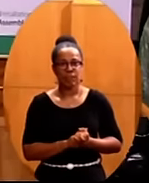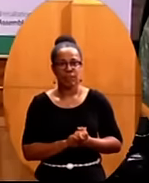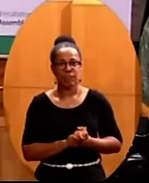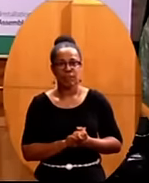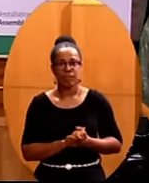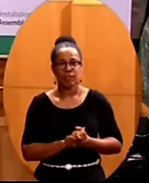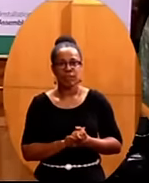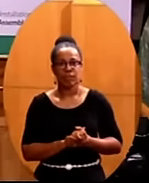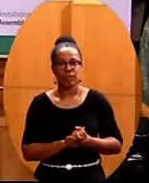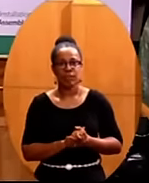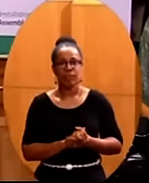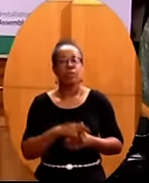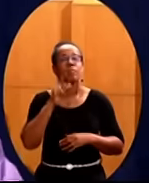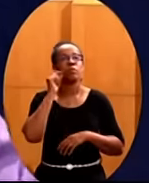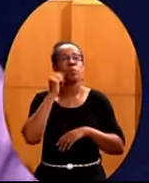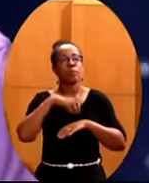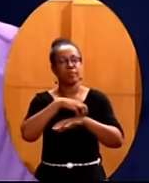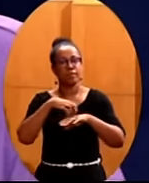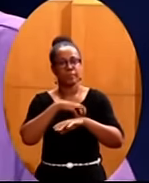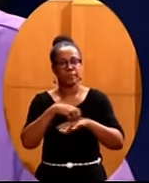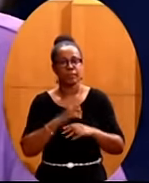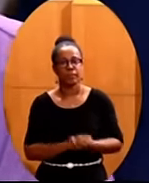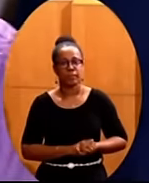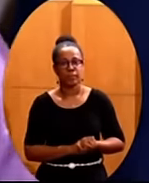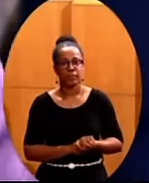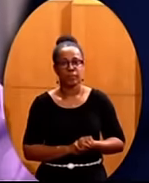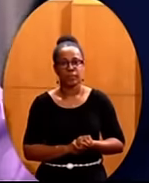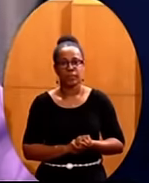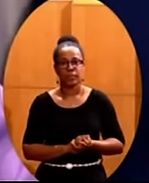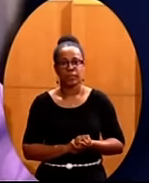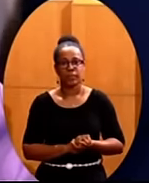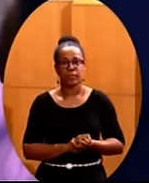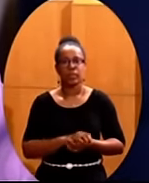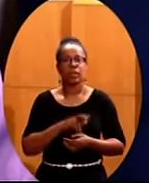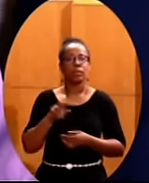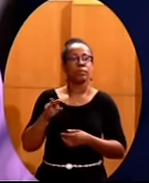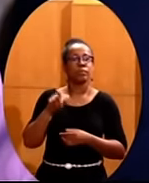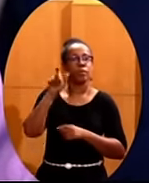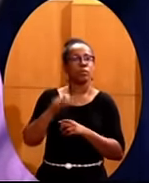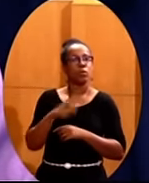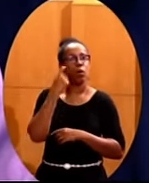protocole préfet vous ne pouvez pas être